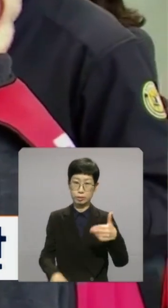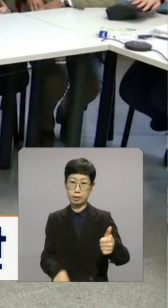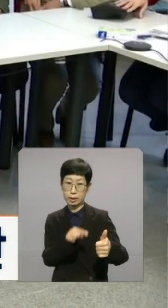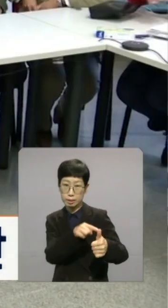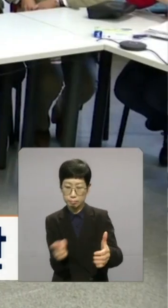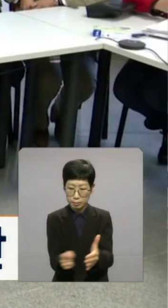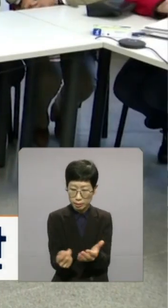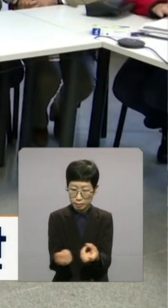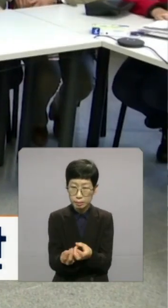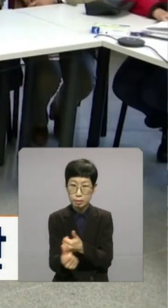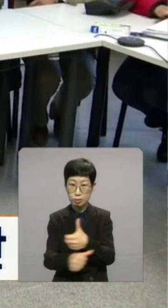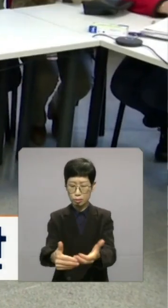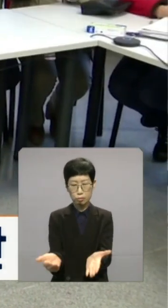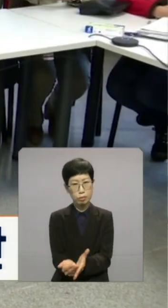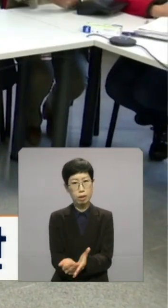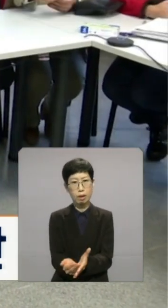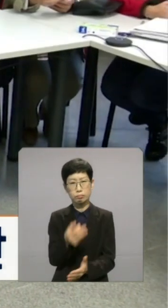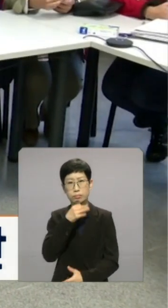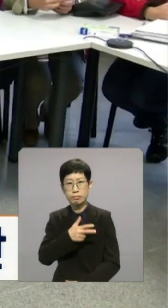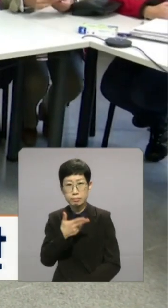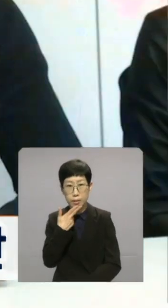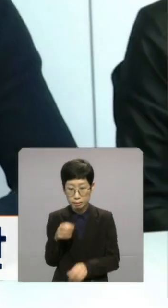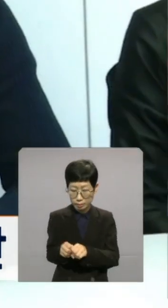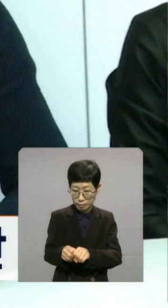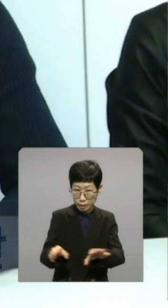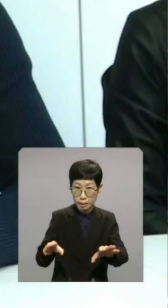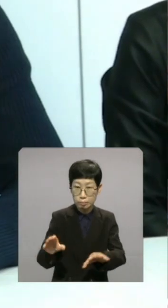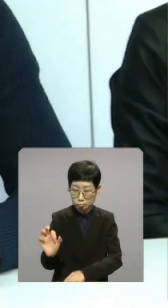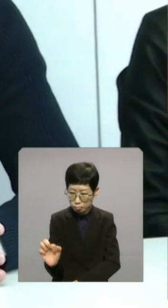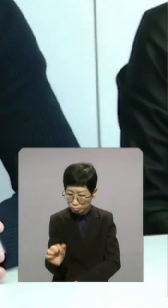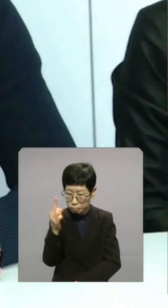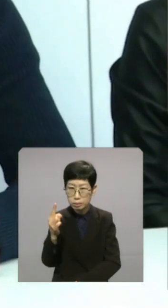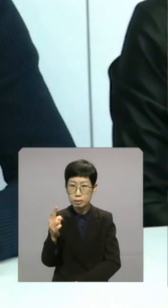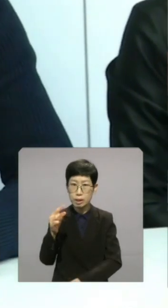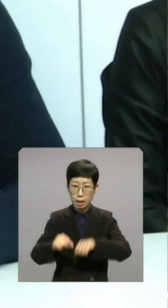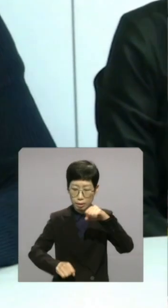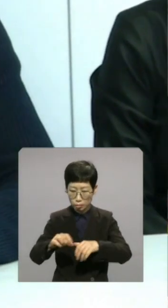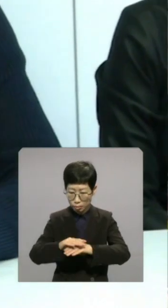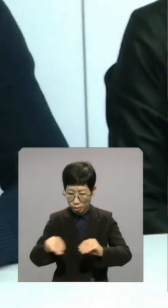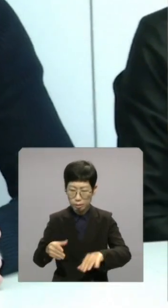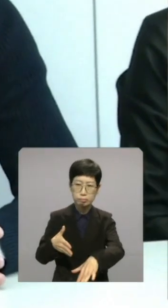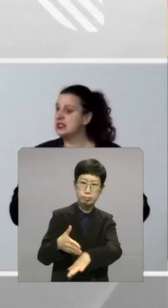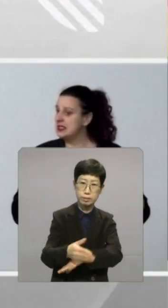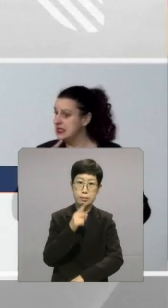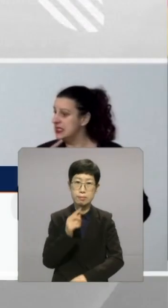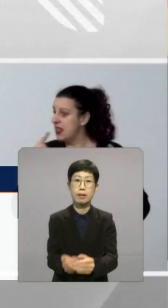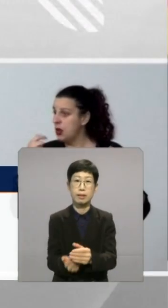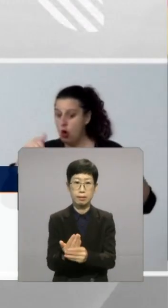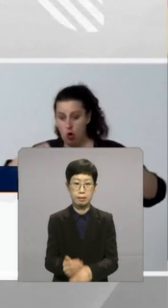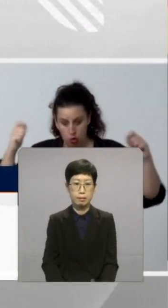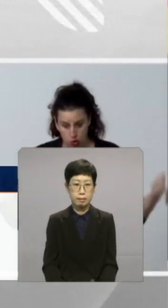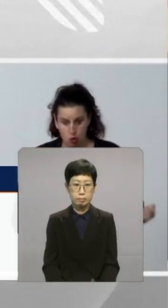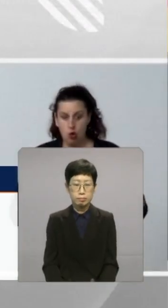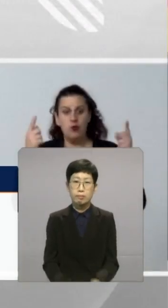주지사가 비상대책위원회가 비효율적이라며 해산하는 바람에 대처가 더 늦어졌다는 지적도 있습니다. Hoy se confirma